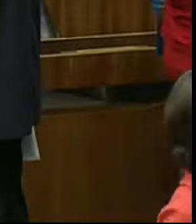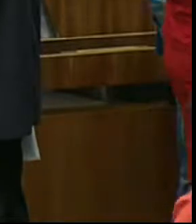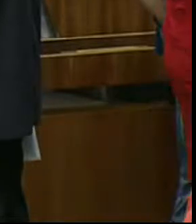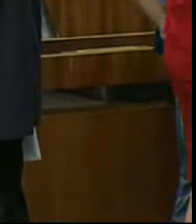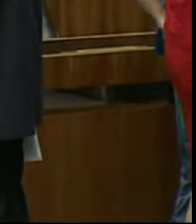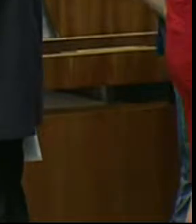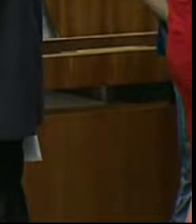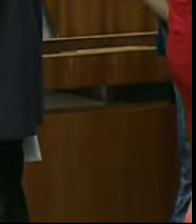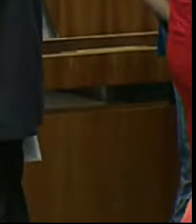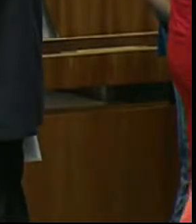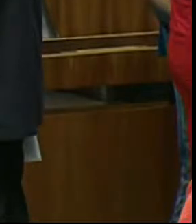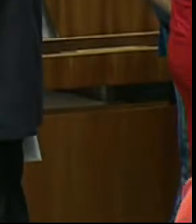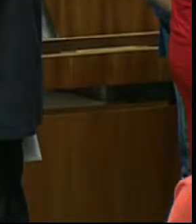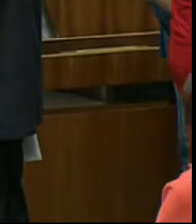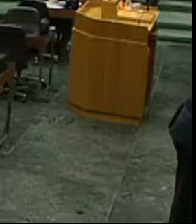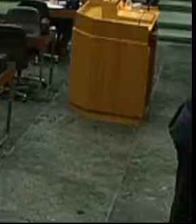Registrierkassenpflicht.